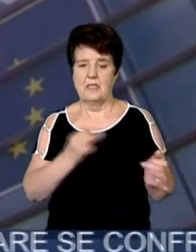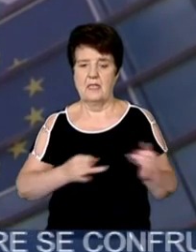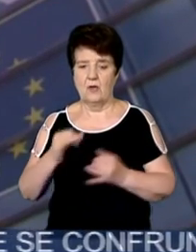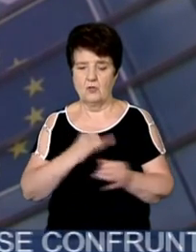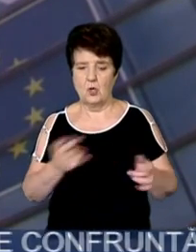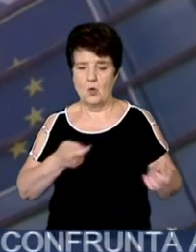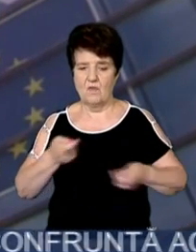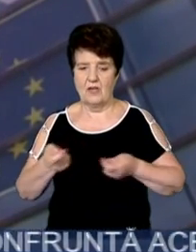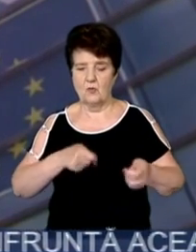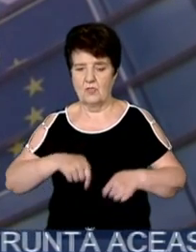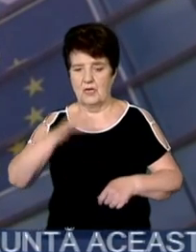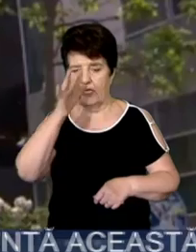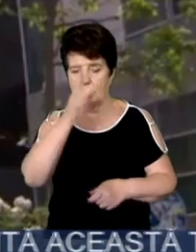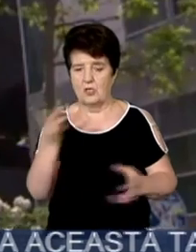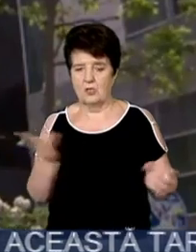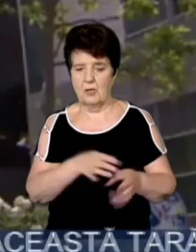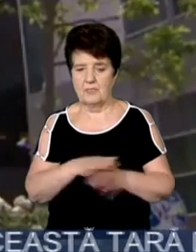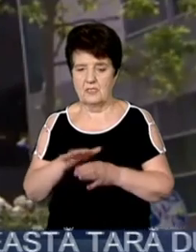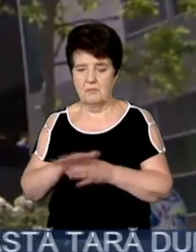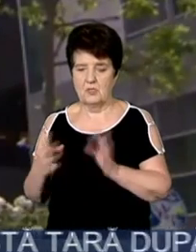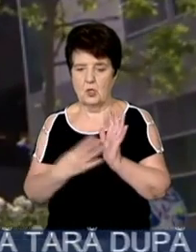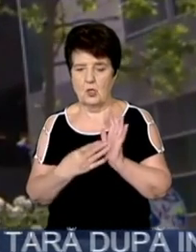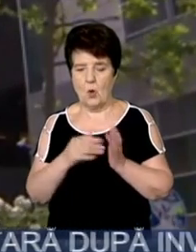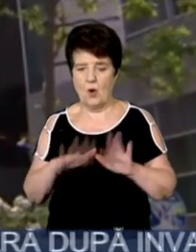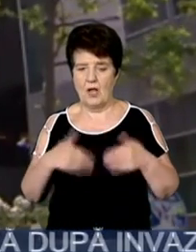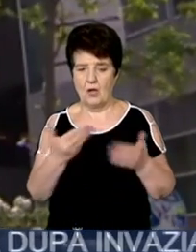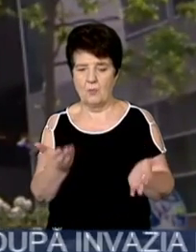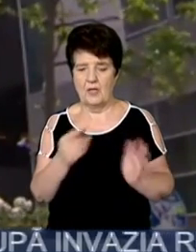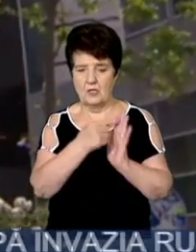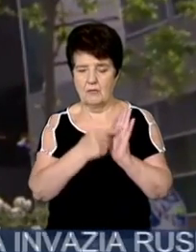negocierilor, guvernul de la Chișinău trebuie să îndeplinească 9 recomandări ale